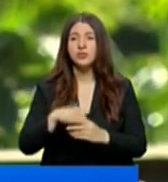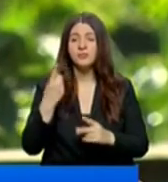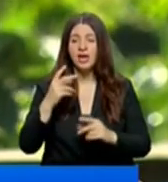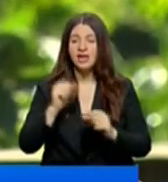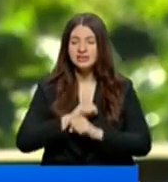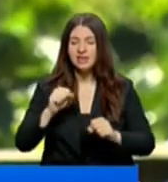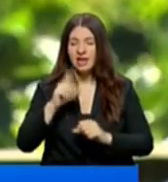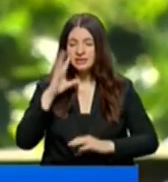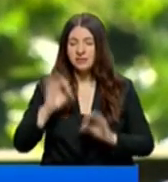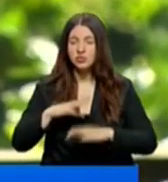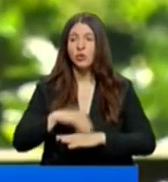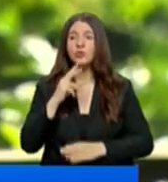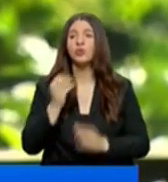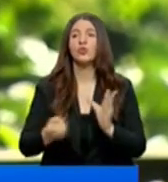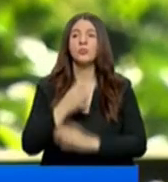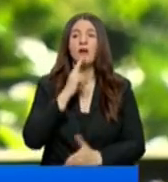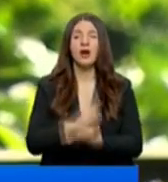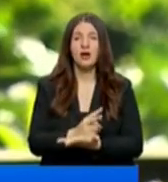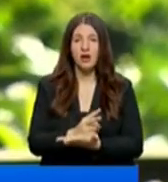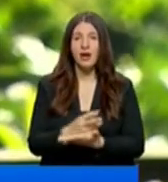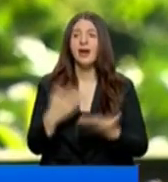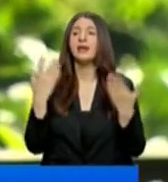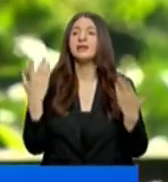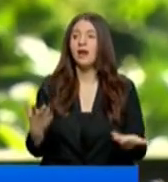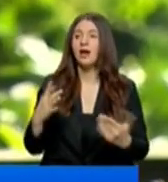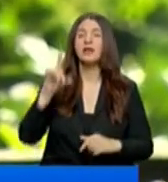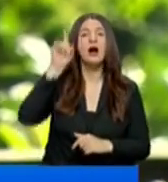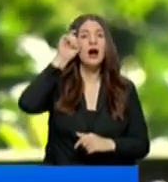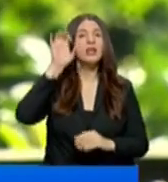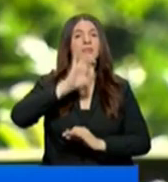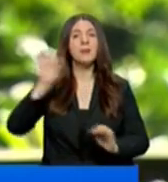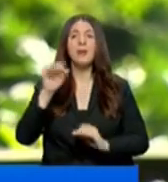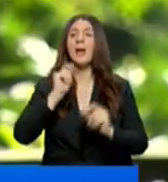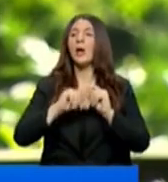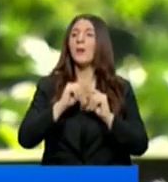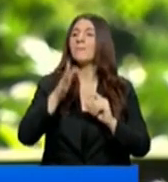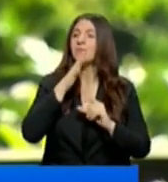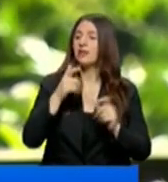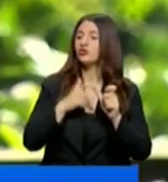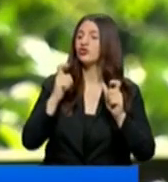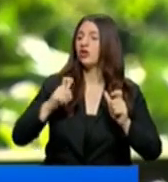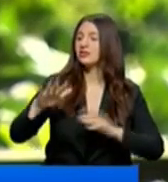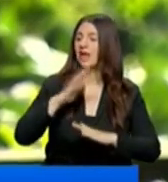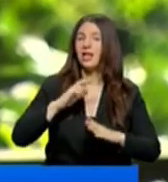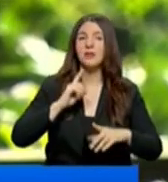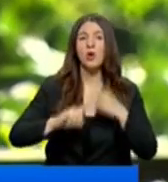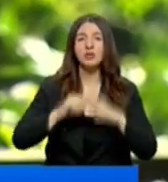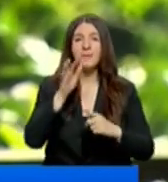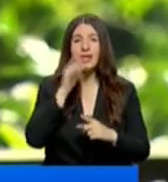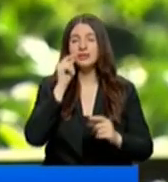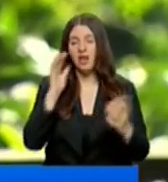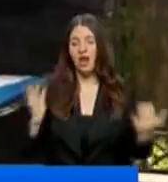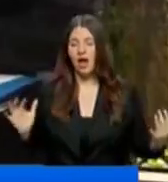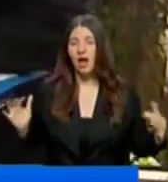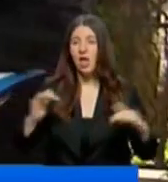hasar tespit komisyonu kurmaya karar verdik. Yani aklı başında, ekonomiyi bilen, sosyal politikaları bilen insanlar bir